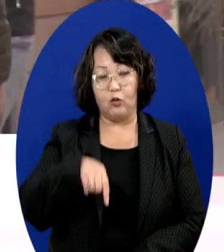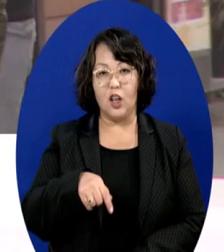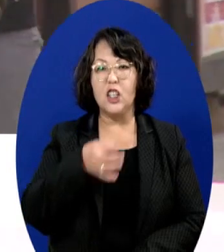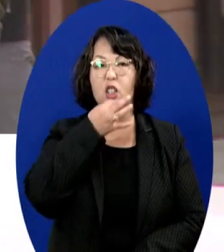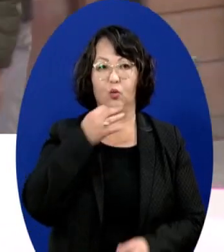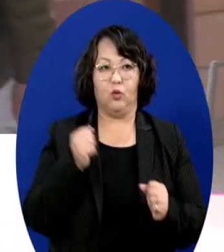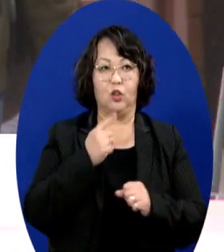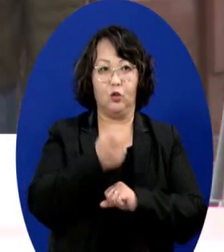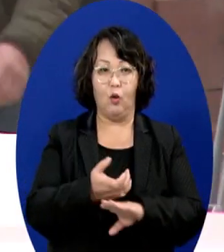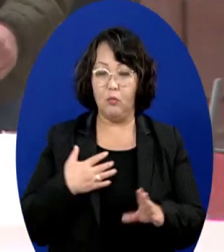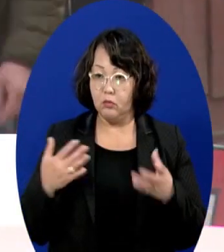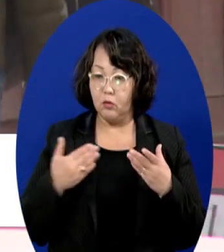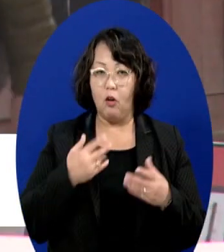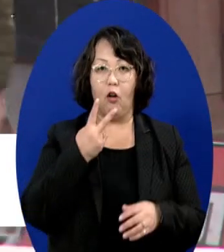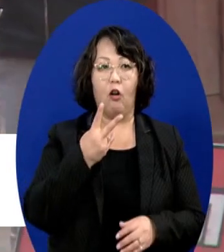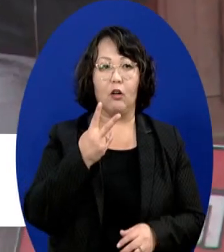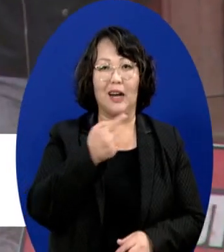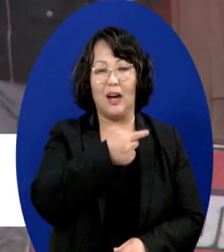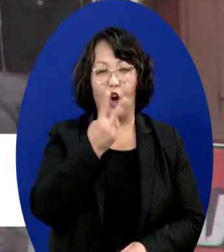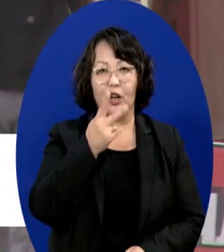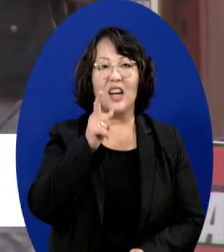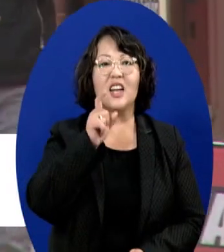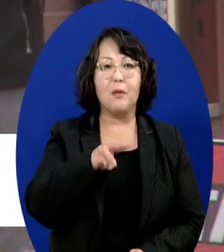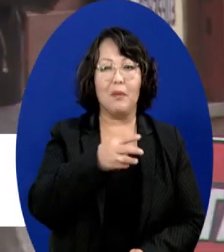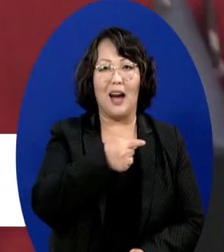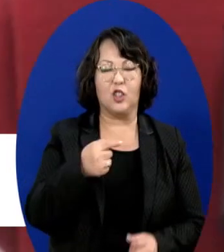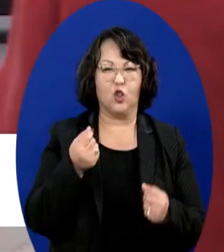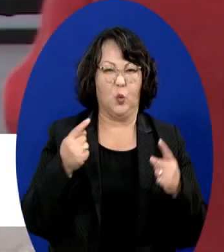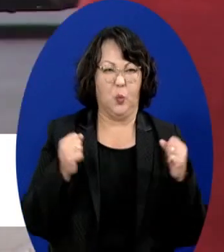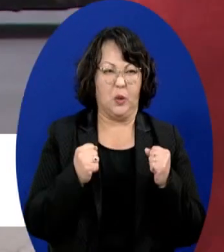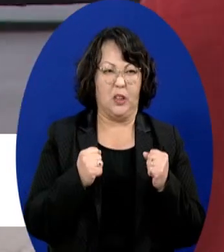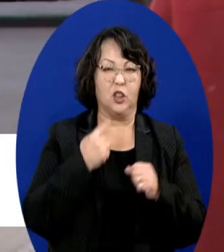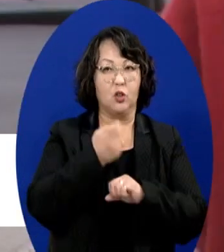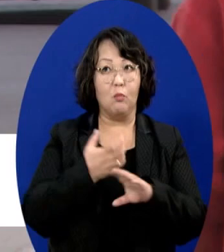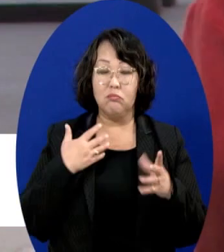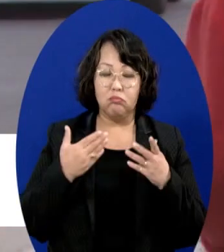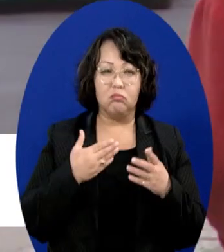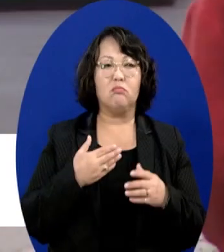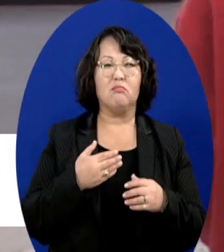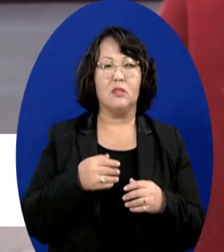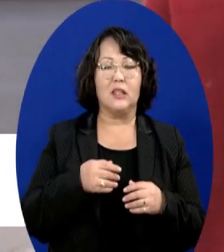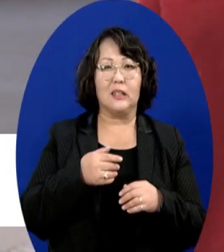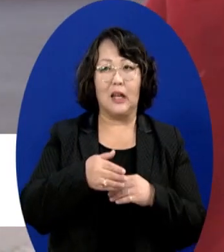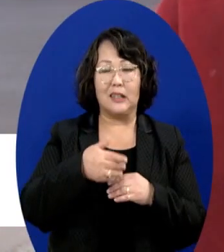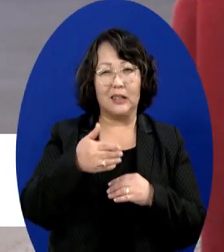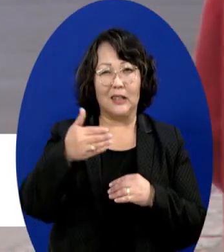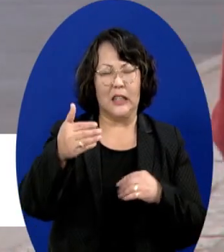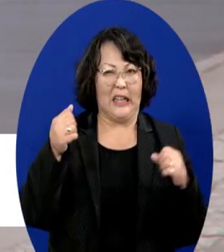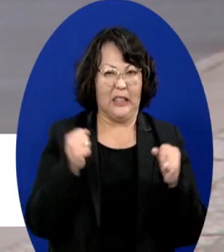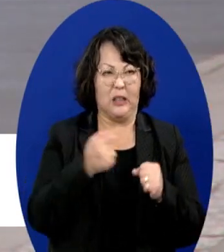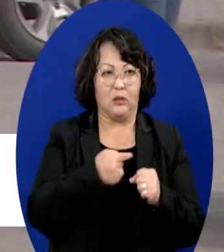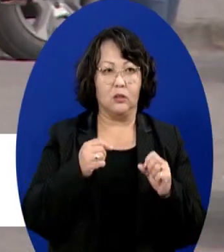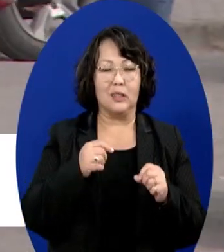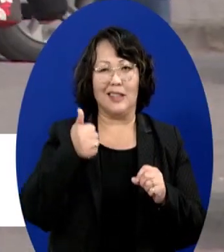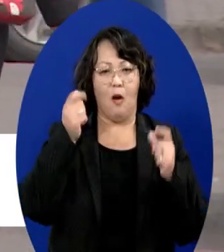мөнгөтэй харьцуулахад 2 хэмээр илүү хүүтэн байгааг мэдээлж байлаа. За цаашдаа хүүтний ирч улам чангарна. Тиймээс иргэдийг дулаан хувцас өмсөж эрүүл